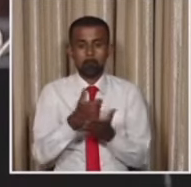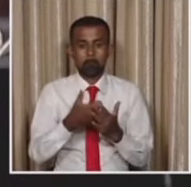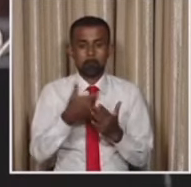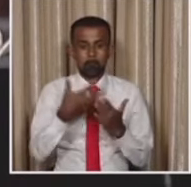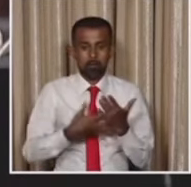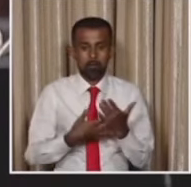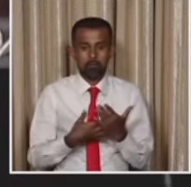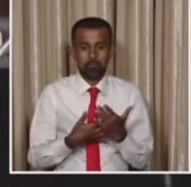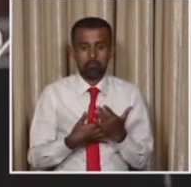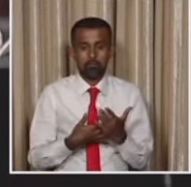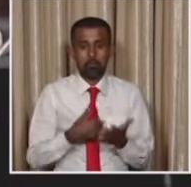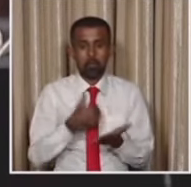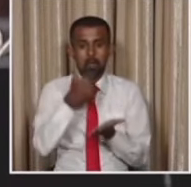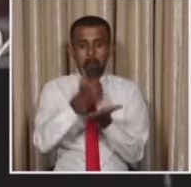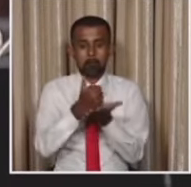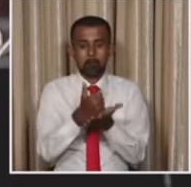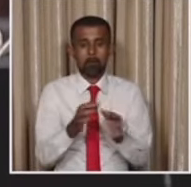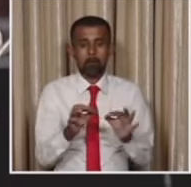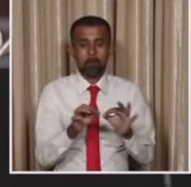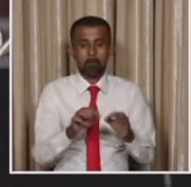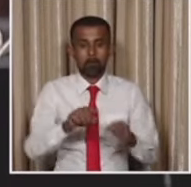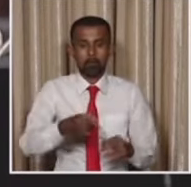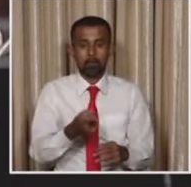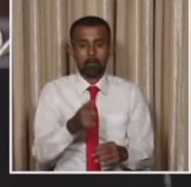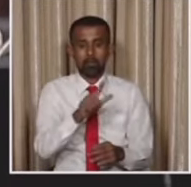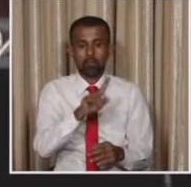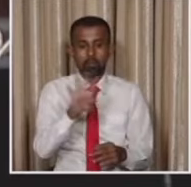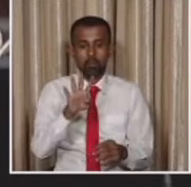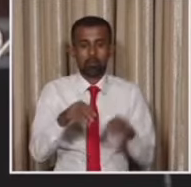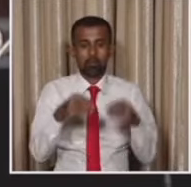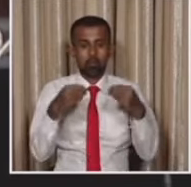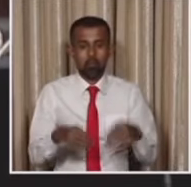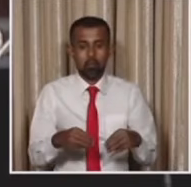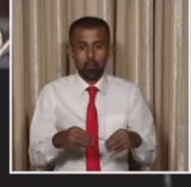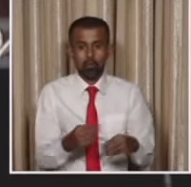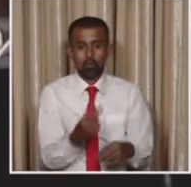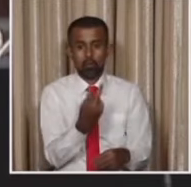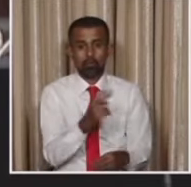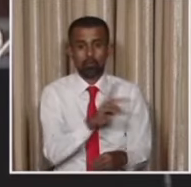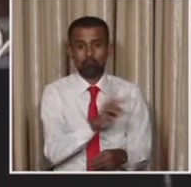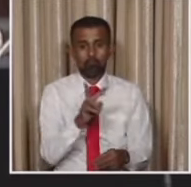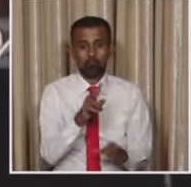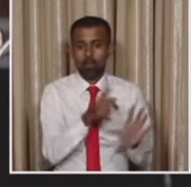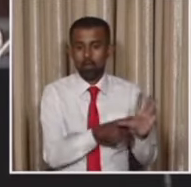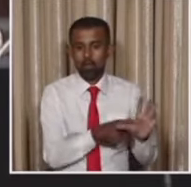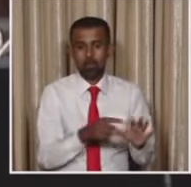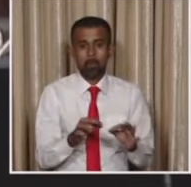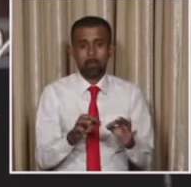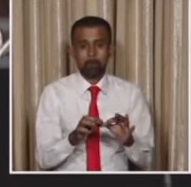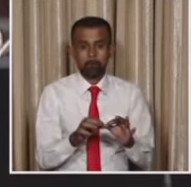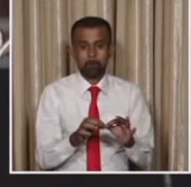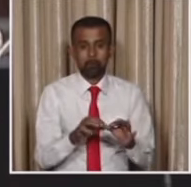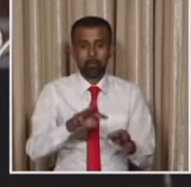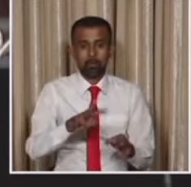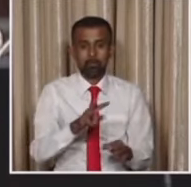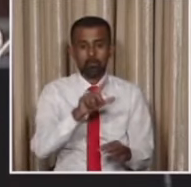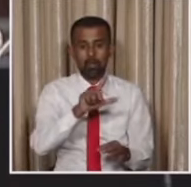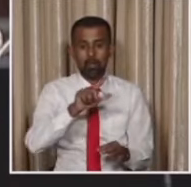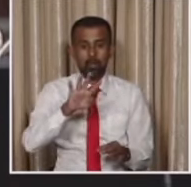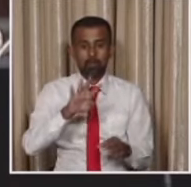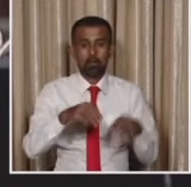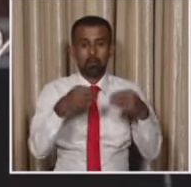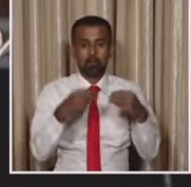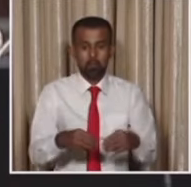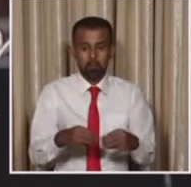අනුව මහා බැංකුව රුපියල් බිලියන 114ක් පාඩුයි, 2022දී රුපියල් බිලියන 374ක්